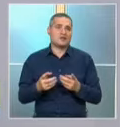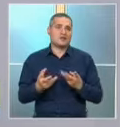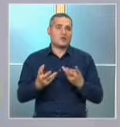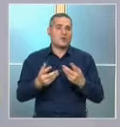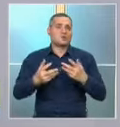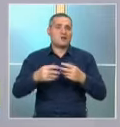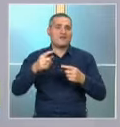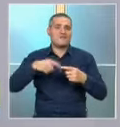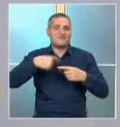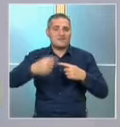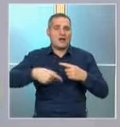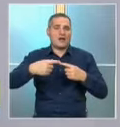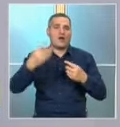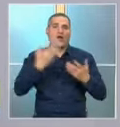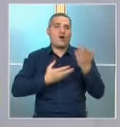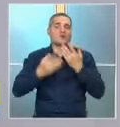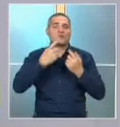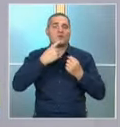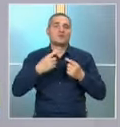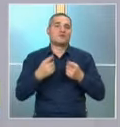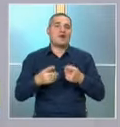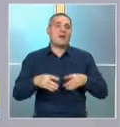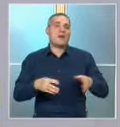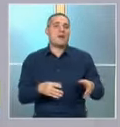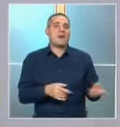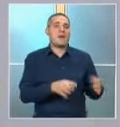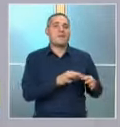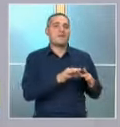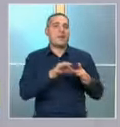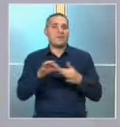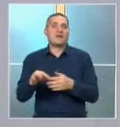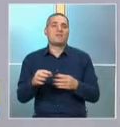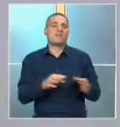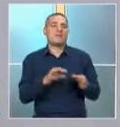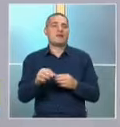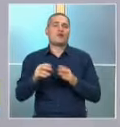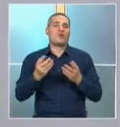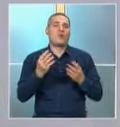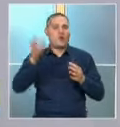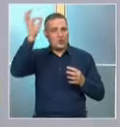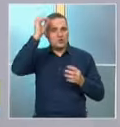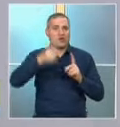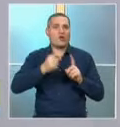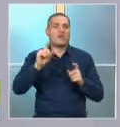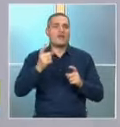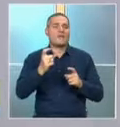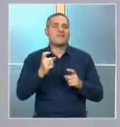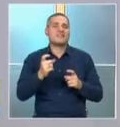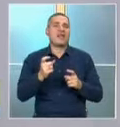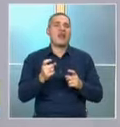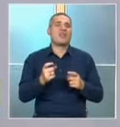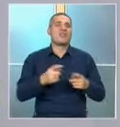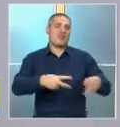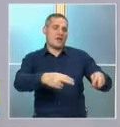осложнява всяка учебна година, е прибирането на учениците от гимназиалния етап в